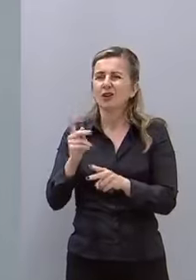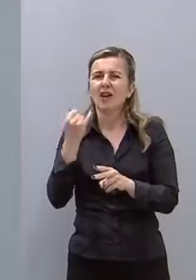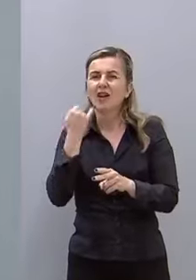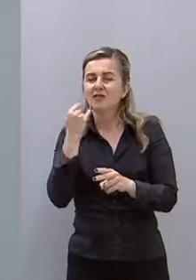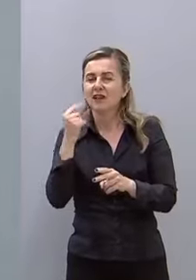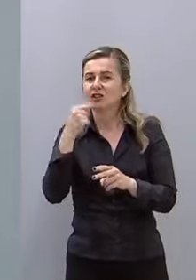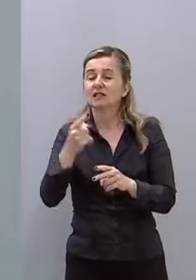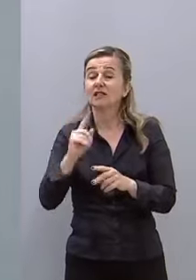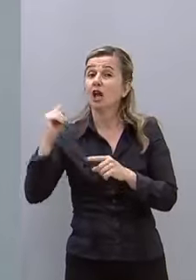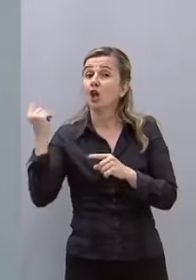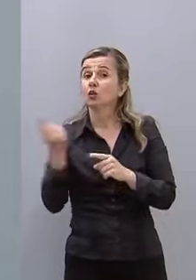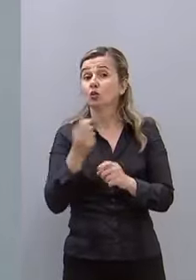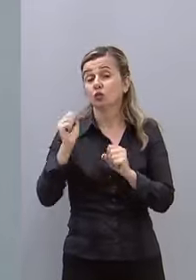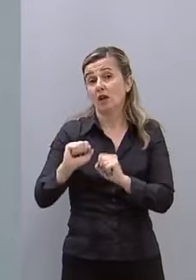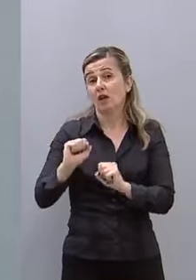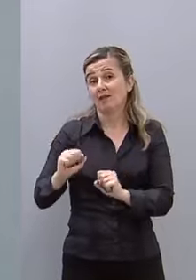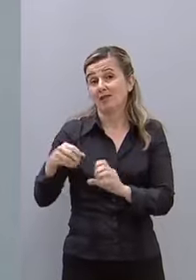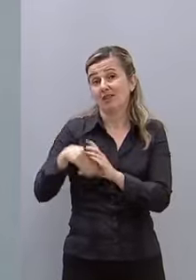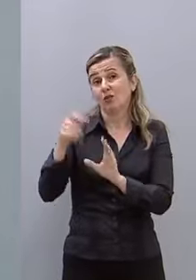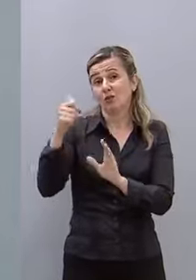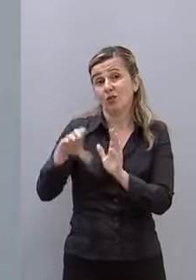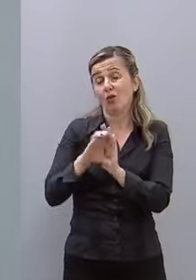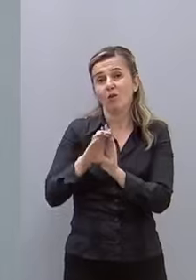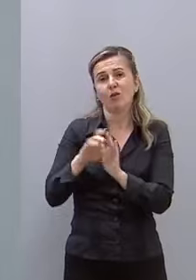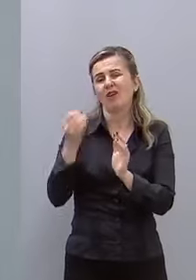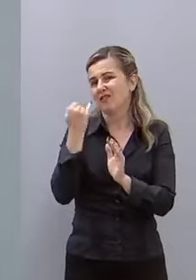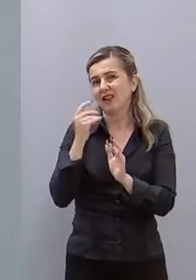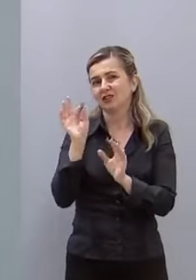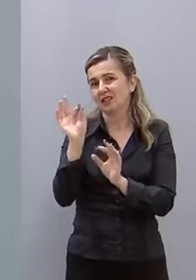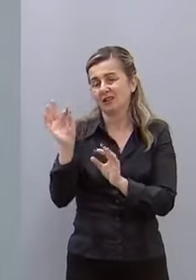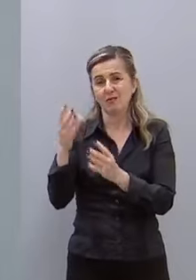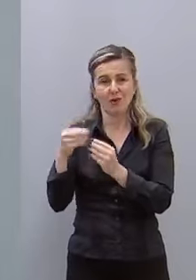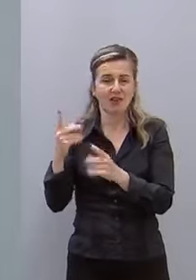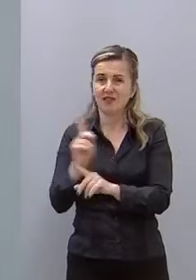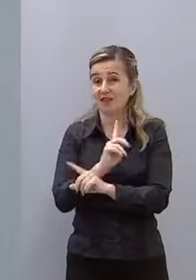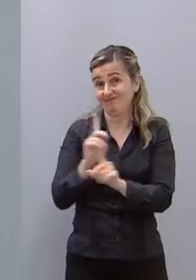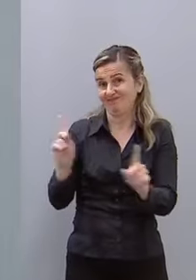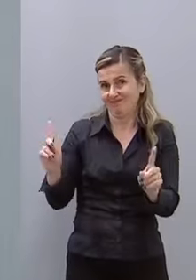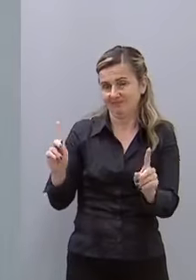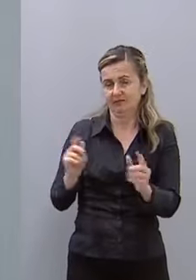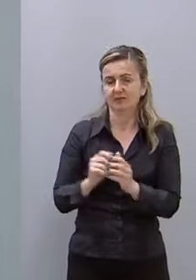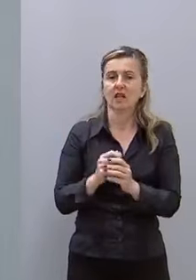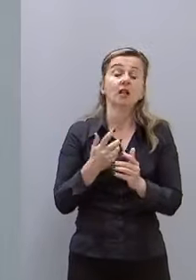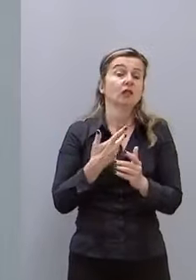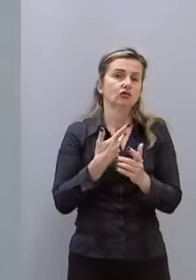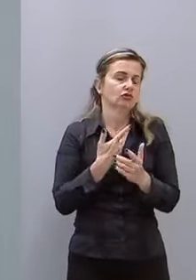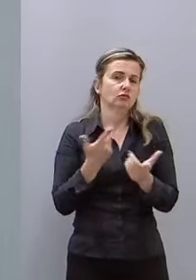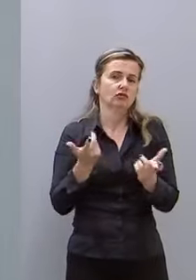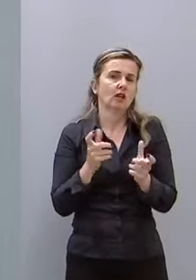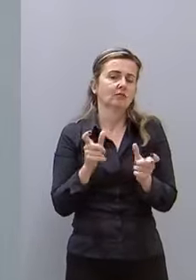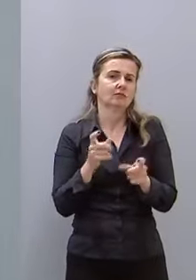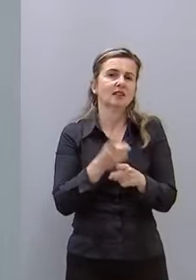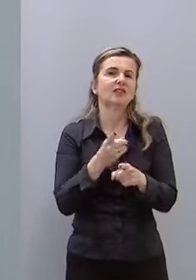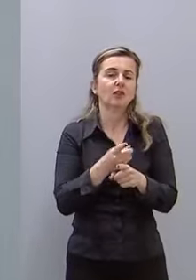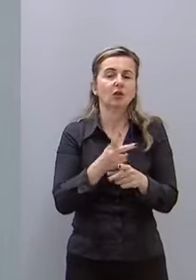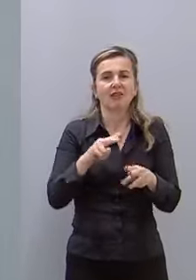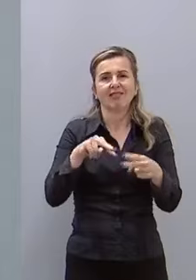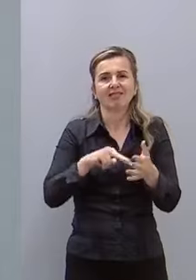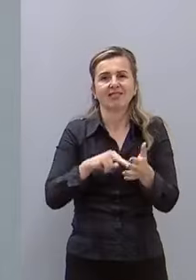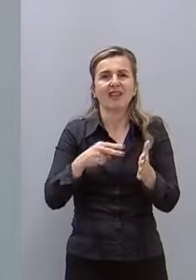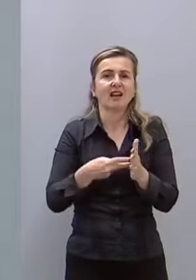tutti gli abitanti del determinato comune oggettivamente sono anche delle oggettive difficoltà tecniche che non ci